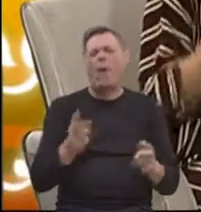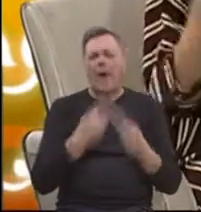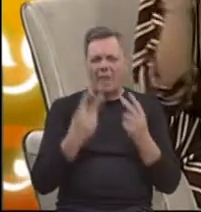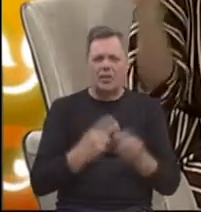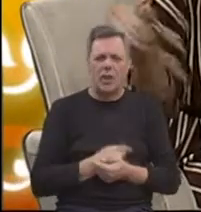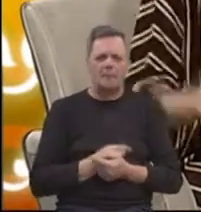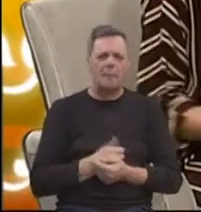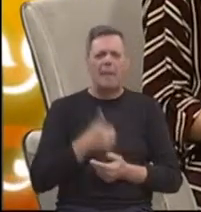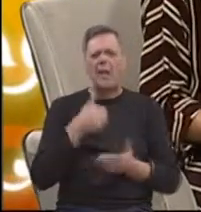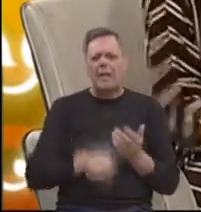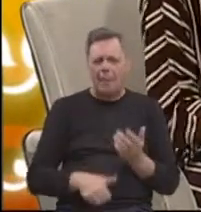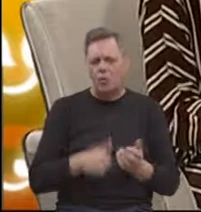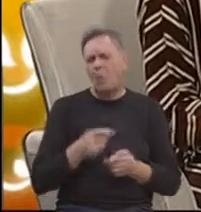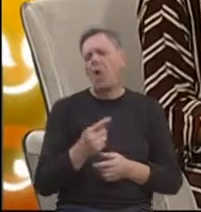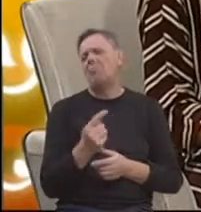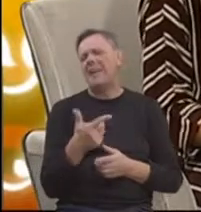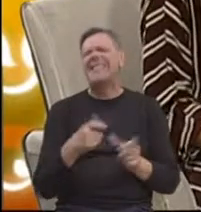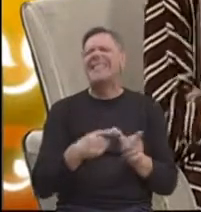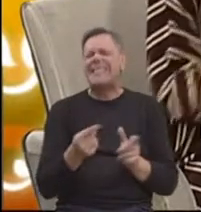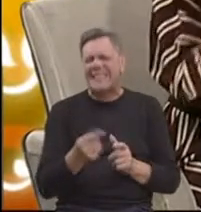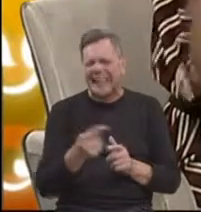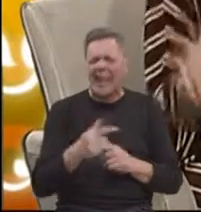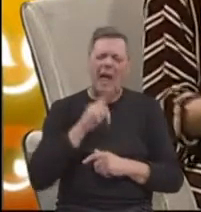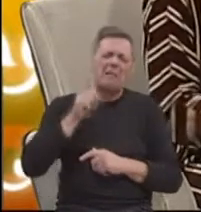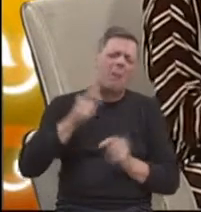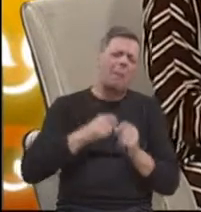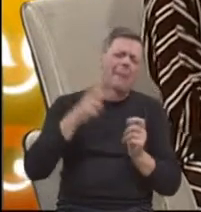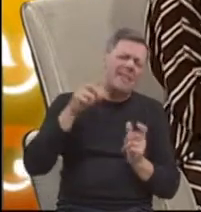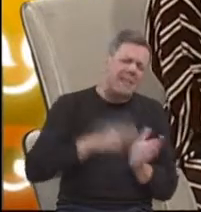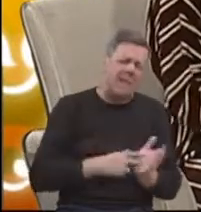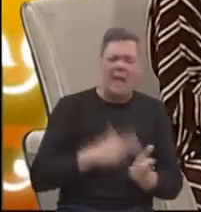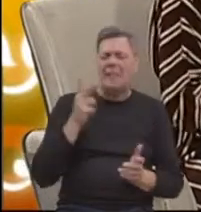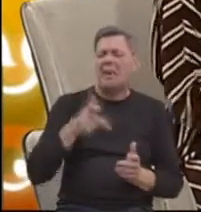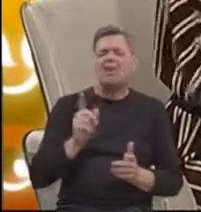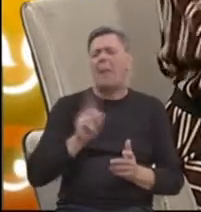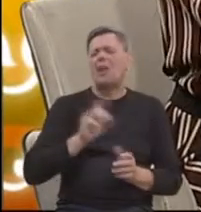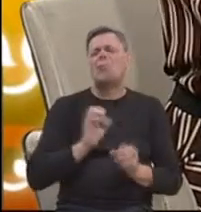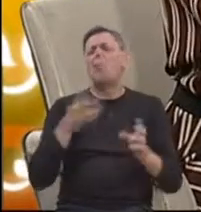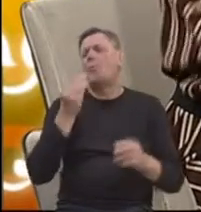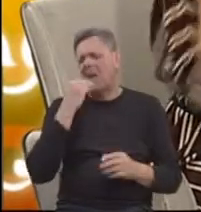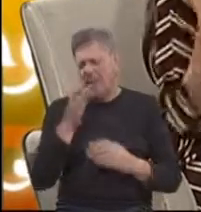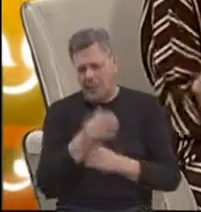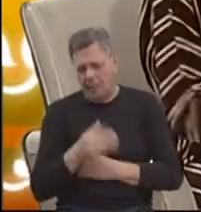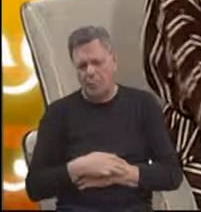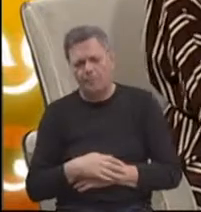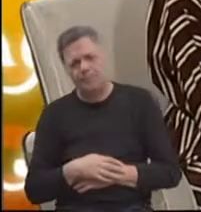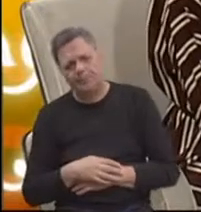Znači jednom ćemo konzumirati sardelicu, drugi put ćemo brancin, treći dan nećemo. Ali se ne trebamo opterećivati.